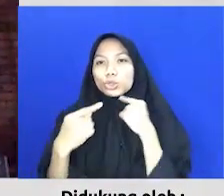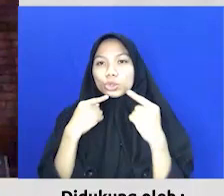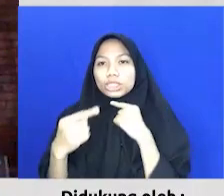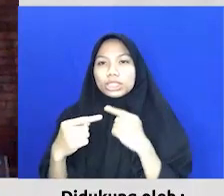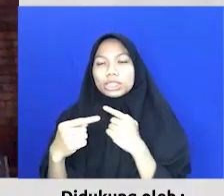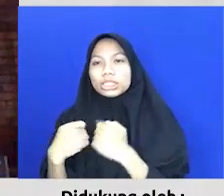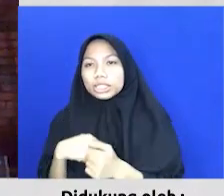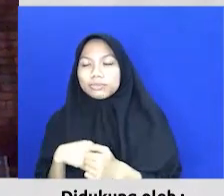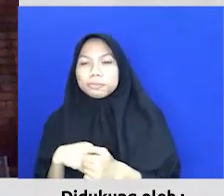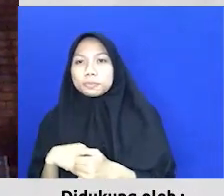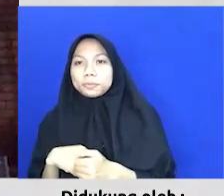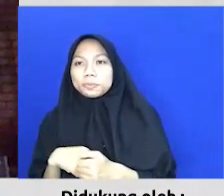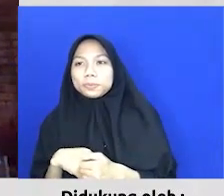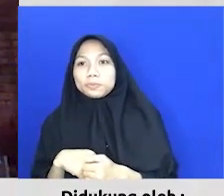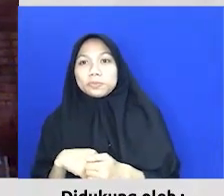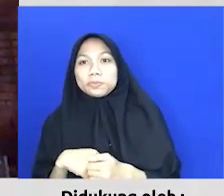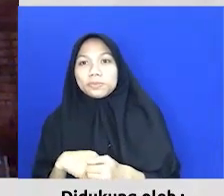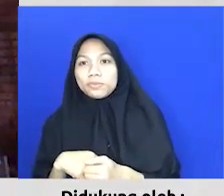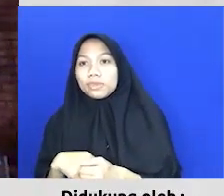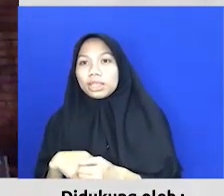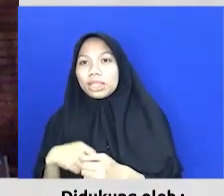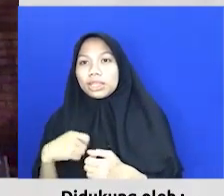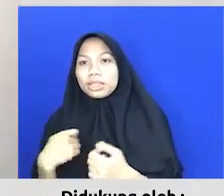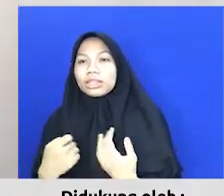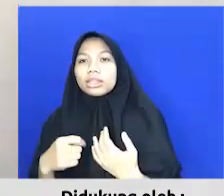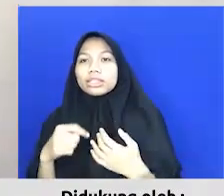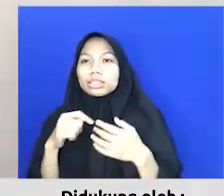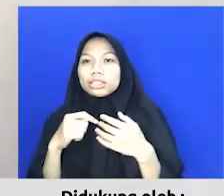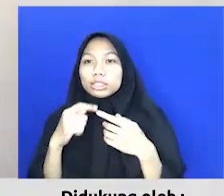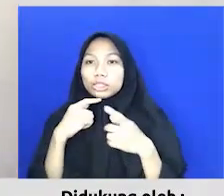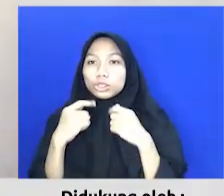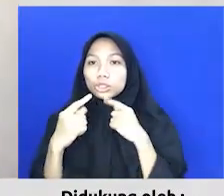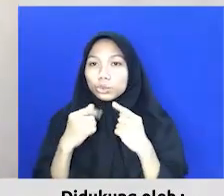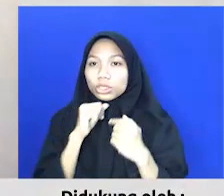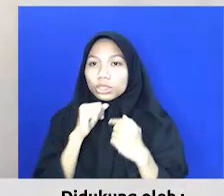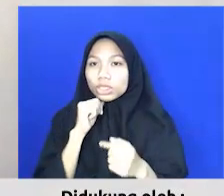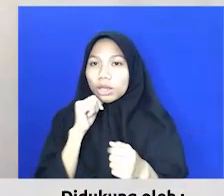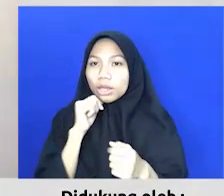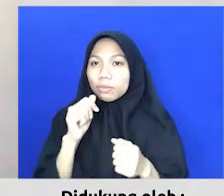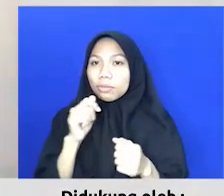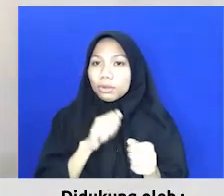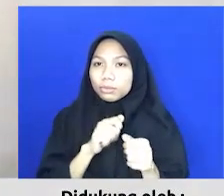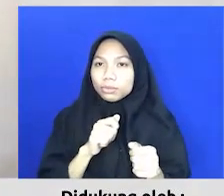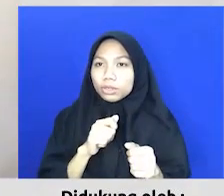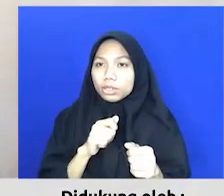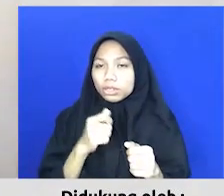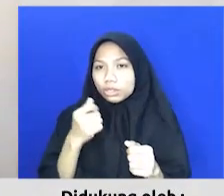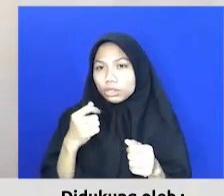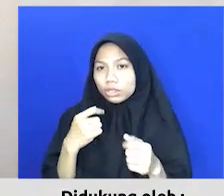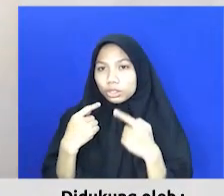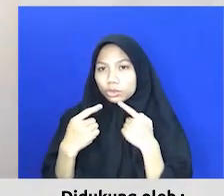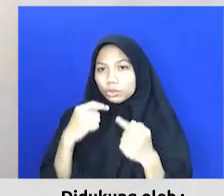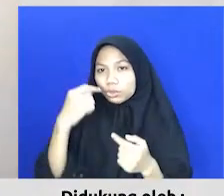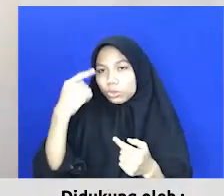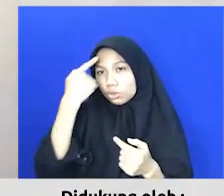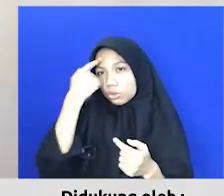nama Usmar Ismail itu tidak bisa lepas dari sejarah film Indonesia, karena banyak yang mengakui Pak Usmar